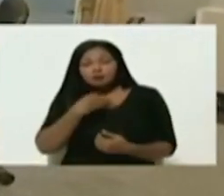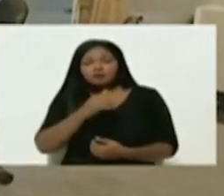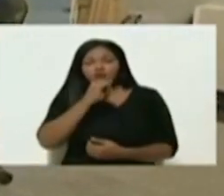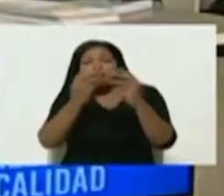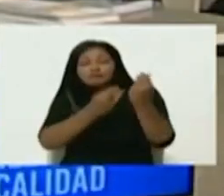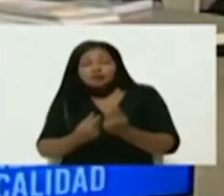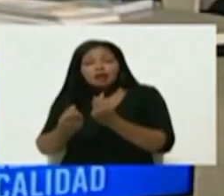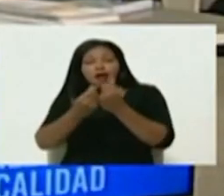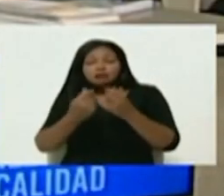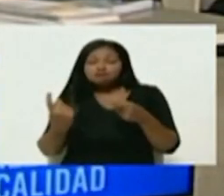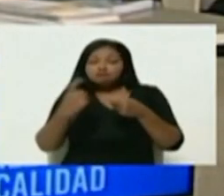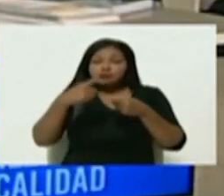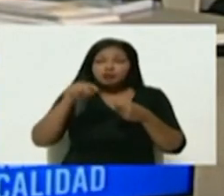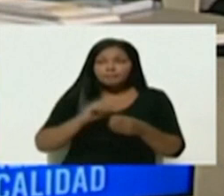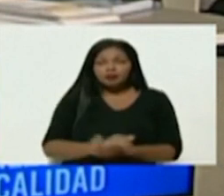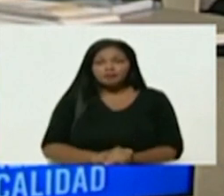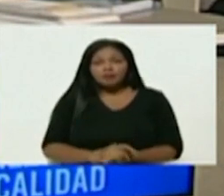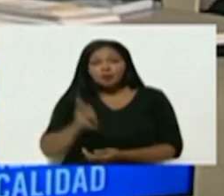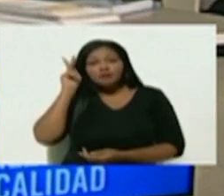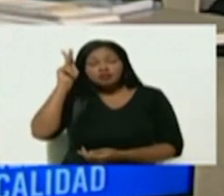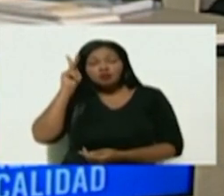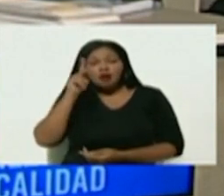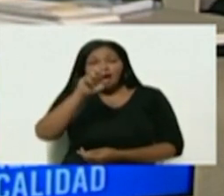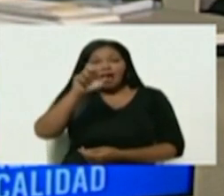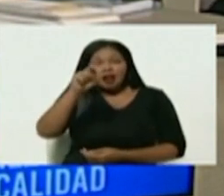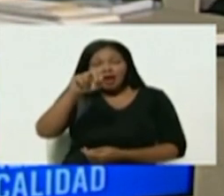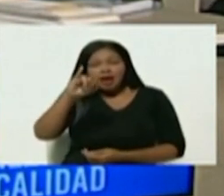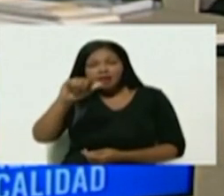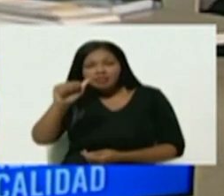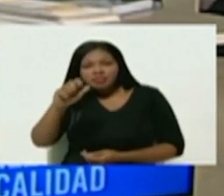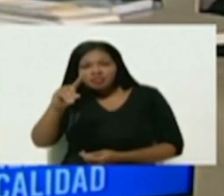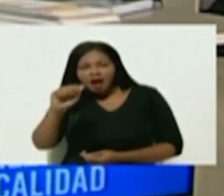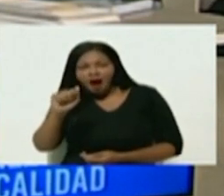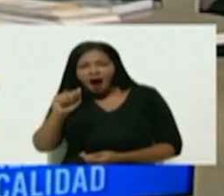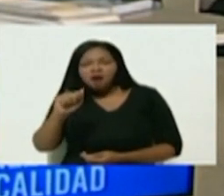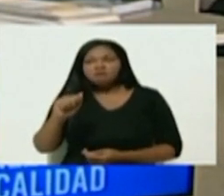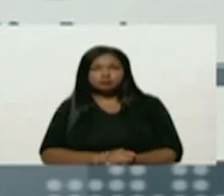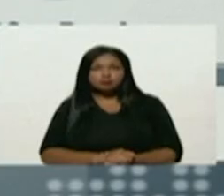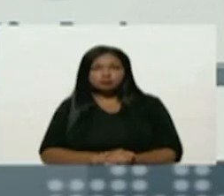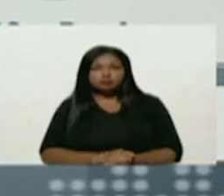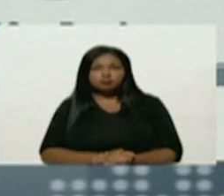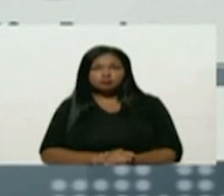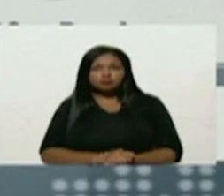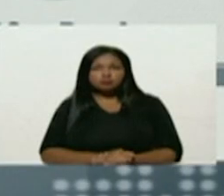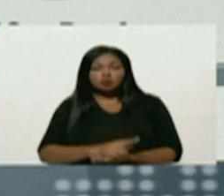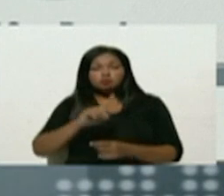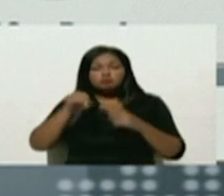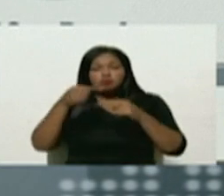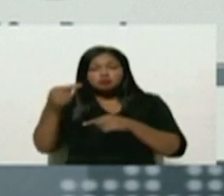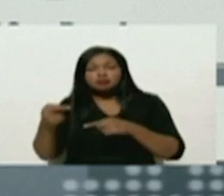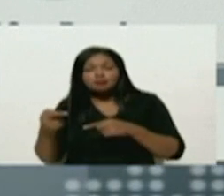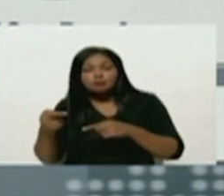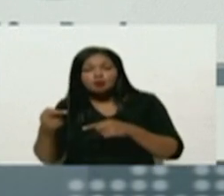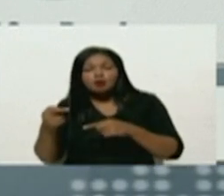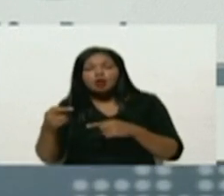Мадуро заявил, что правительство уже согласовало предварительную повестку для переговоров в Мексике, о которых он высказался так. «Мы идем на